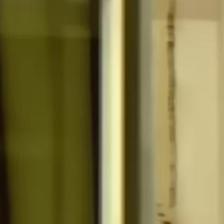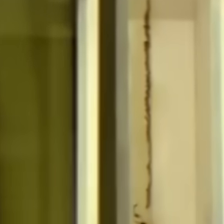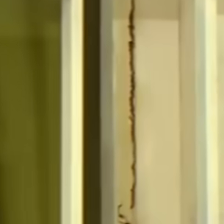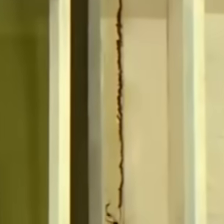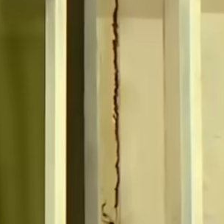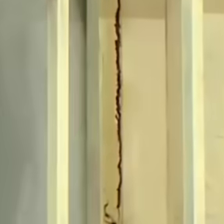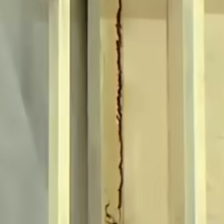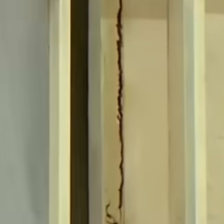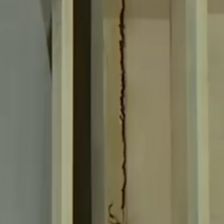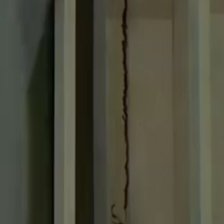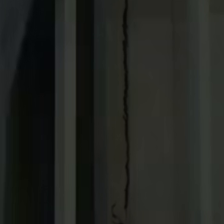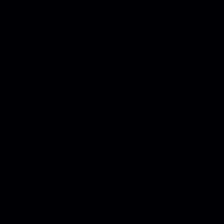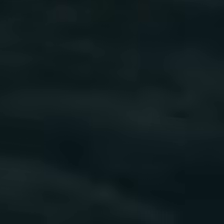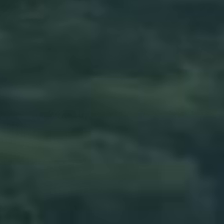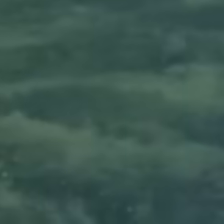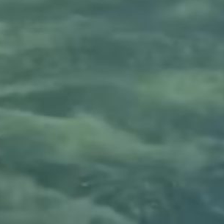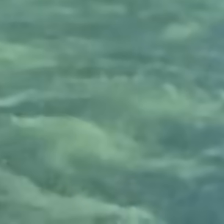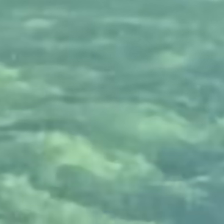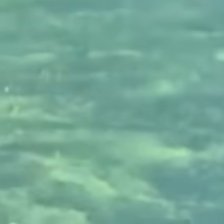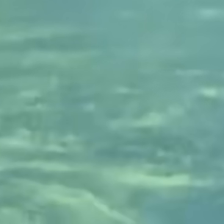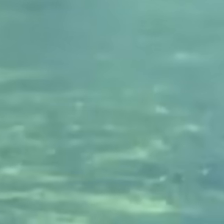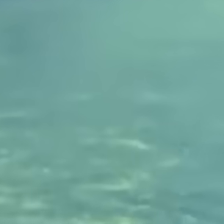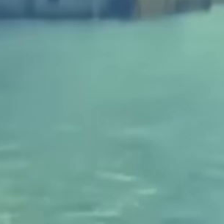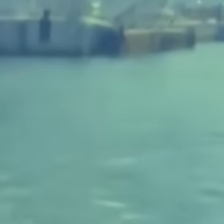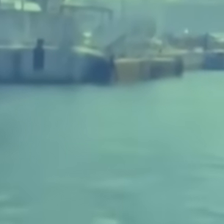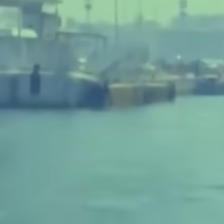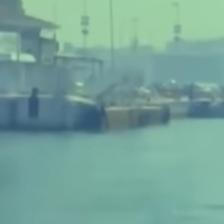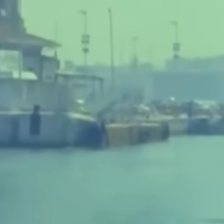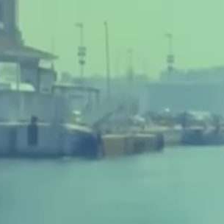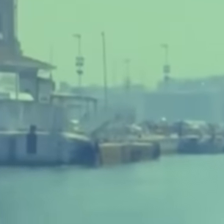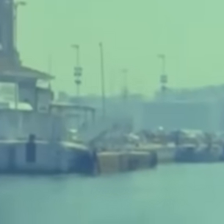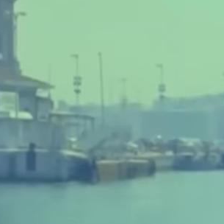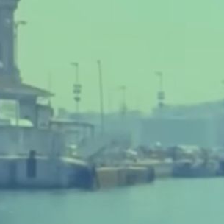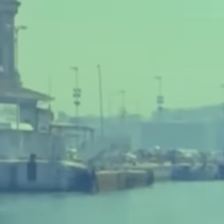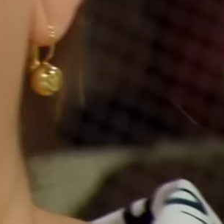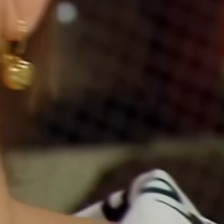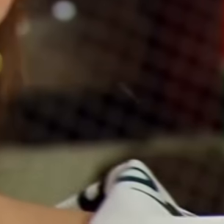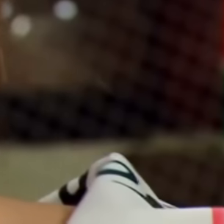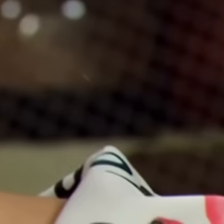girdi.